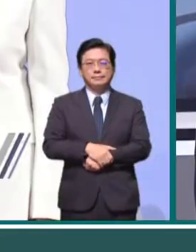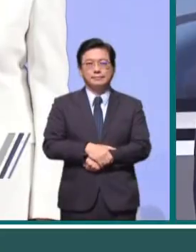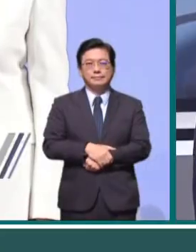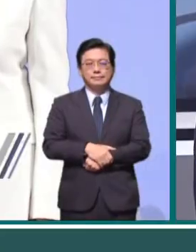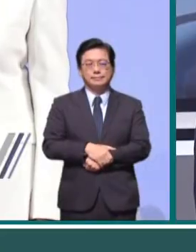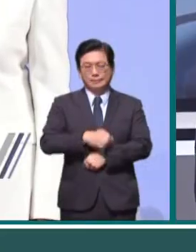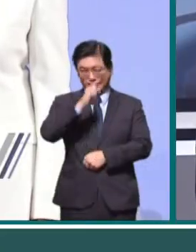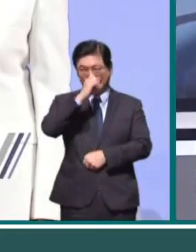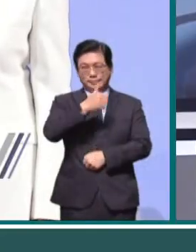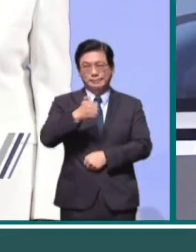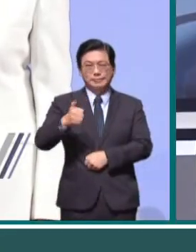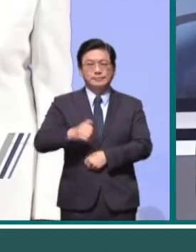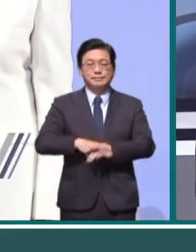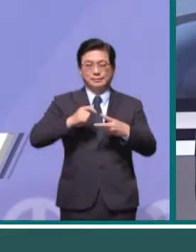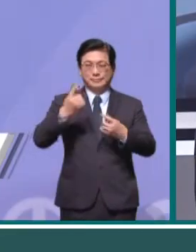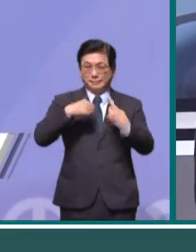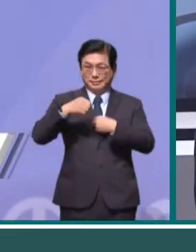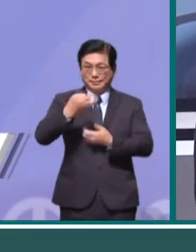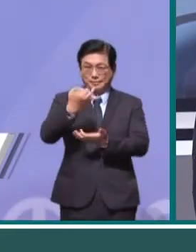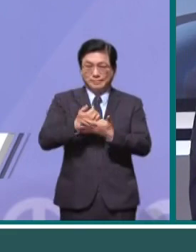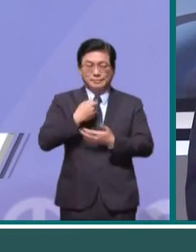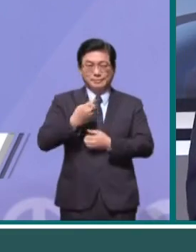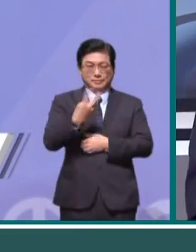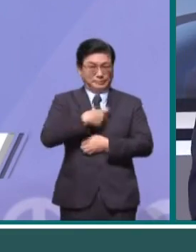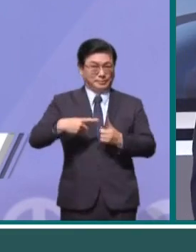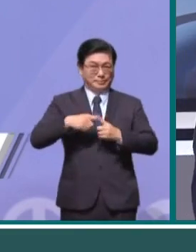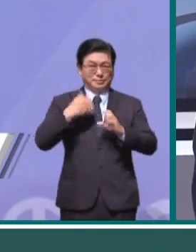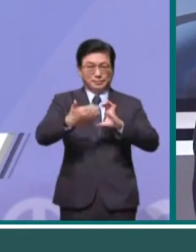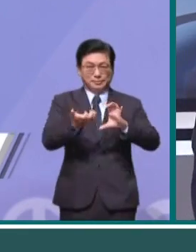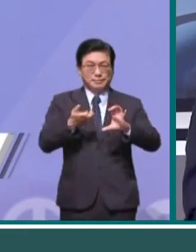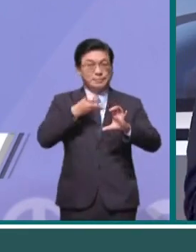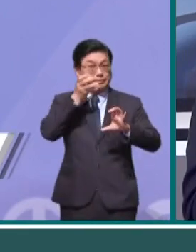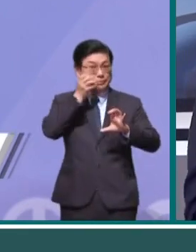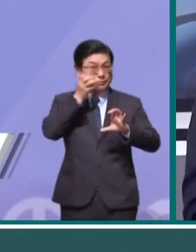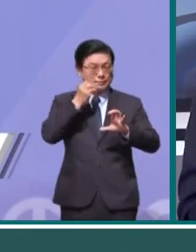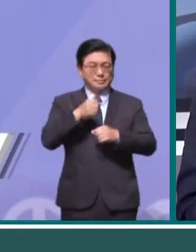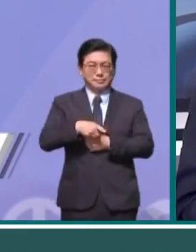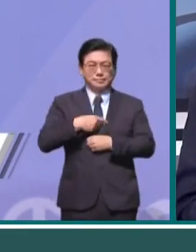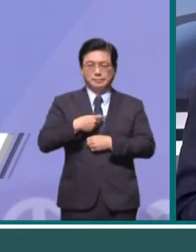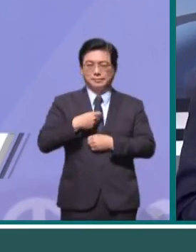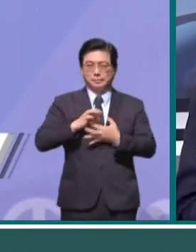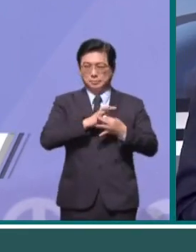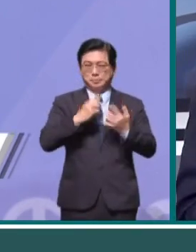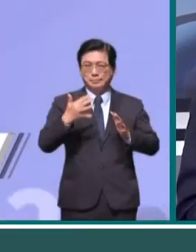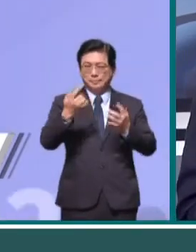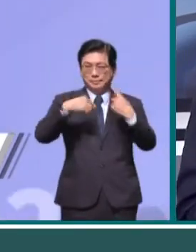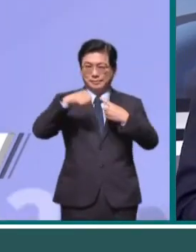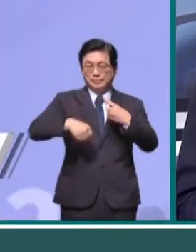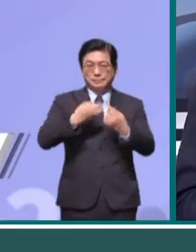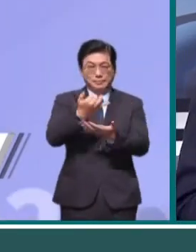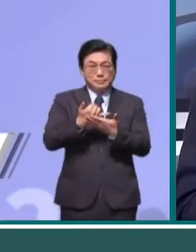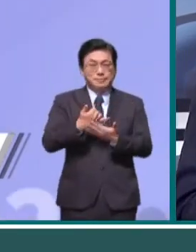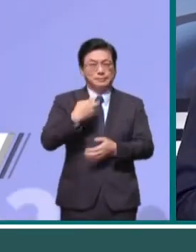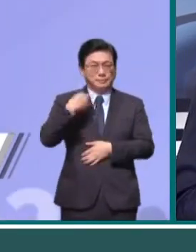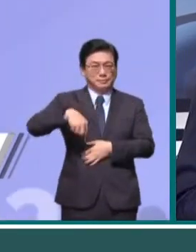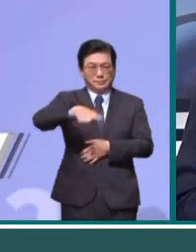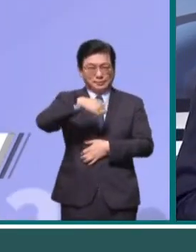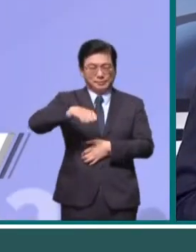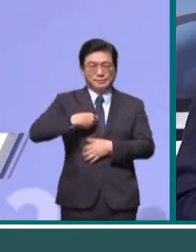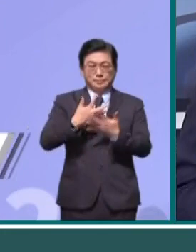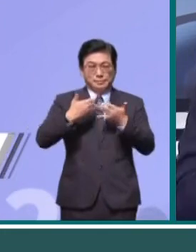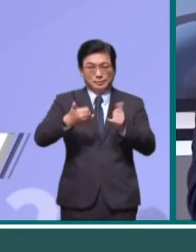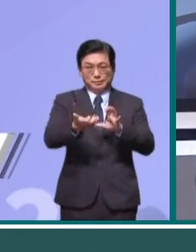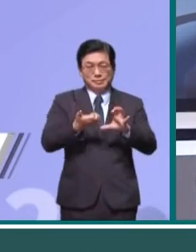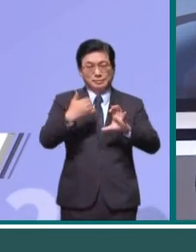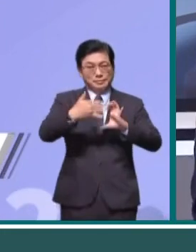的经历。好，你要强调你是矽谷律师也没有关系，但是你有没有办法把矽谷律师跟一个好的台北市长中间有哪些特